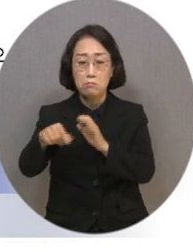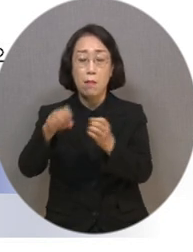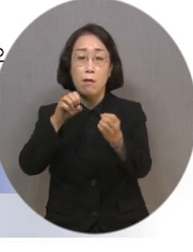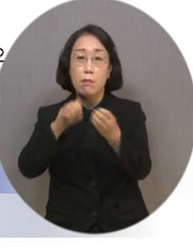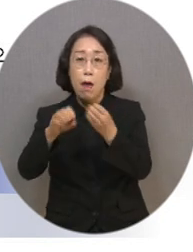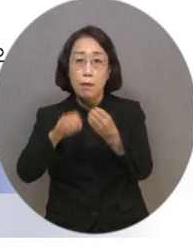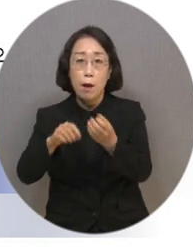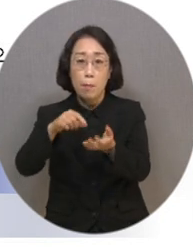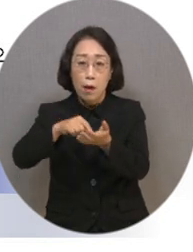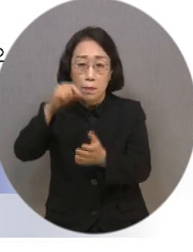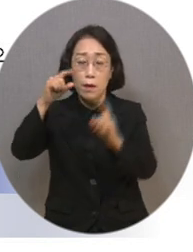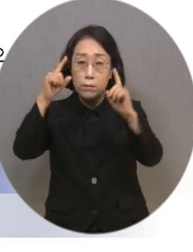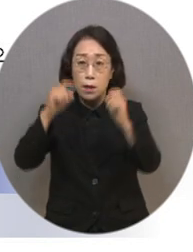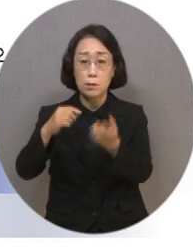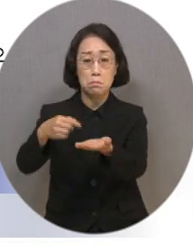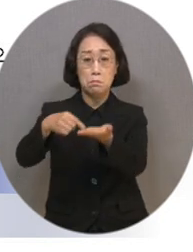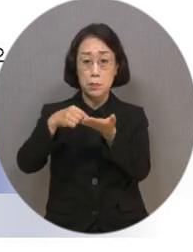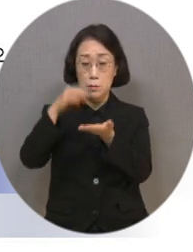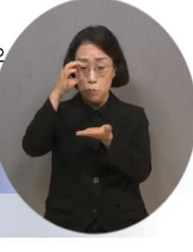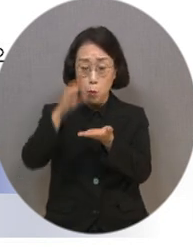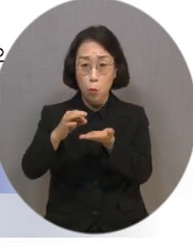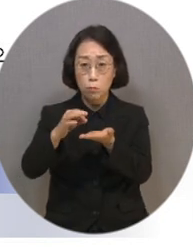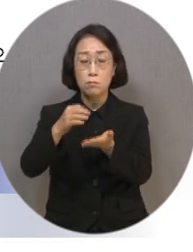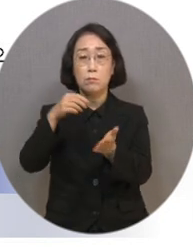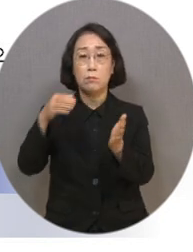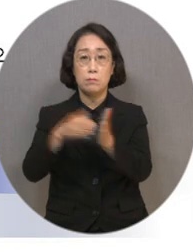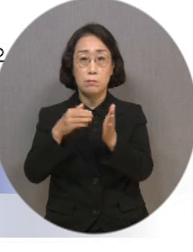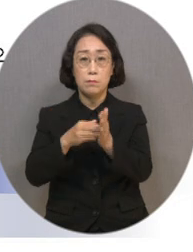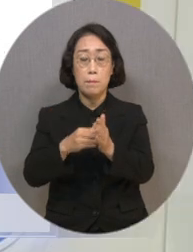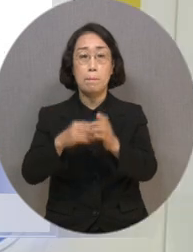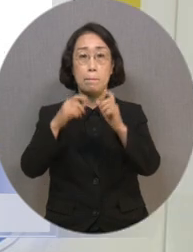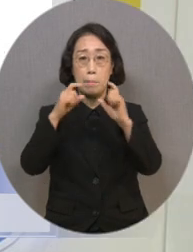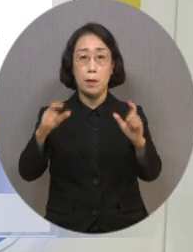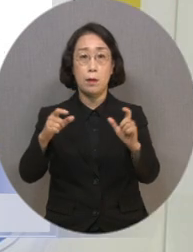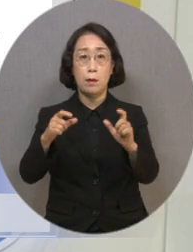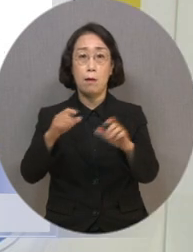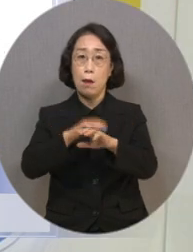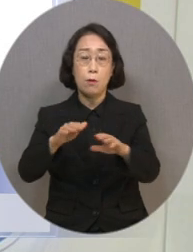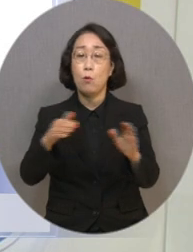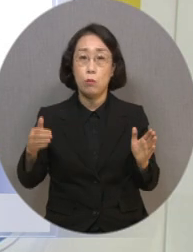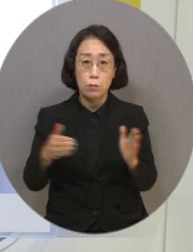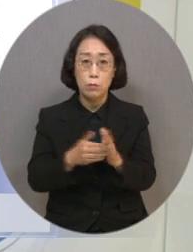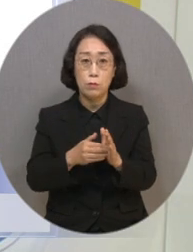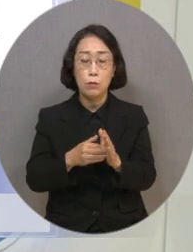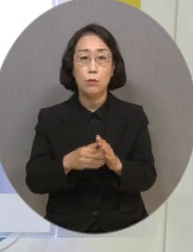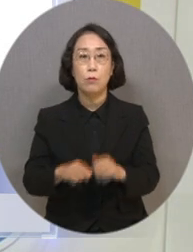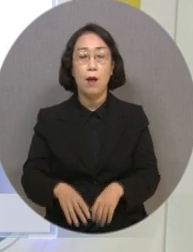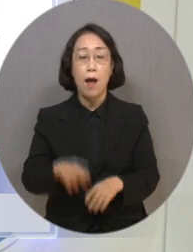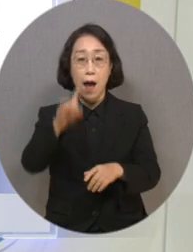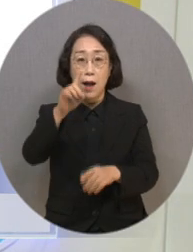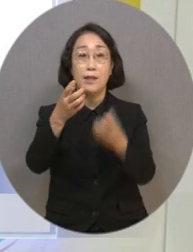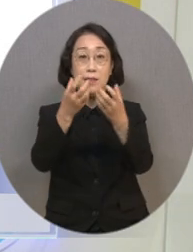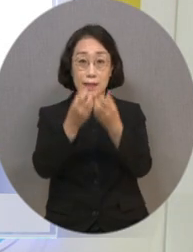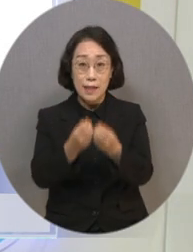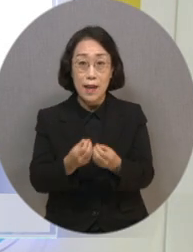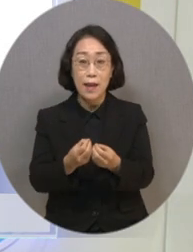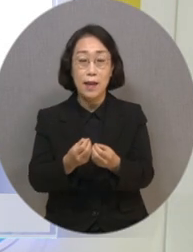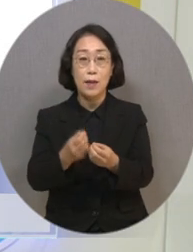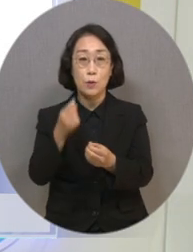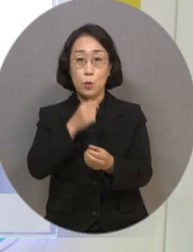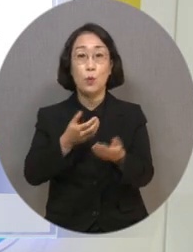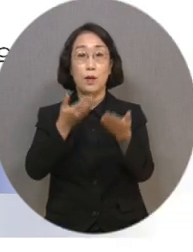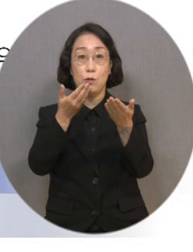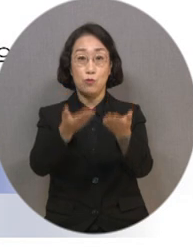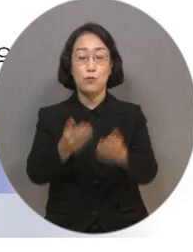진술이나 사진 등의 자료만을 갖고 판단을 내린다는 것입니다 오늘 웰페어 뉴스에서는 한 가지 실제 사례를 소개하고